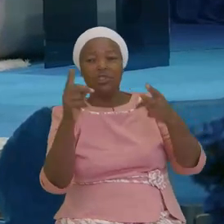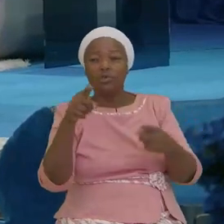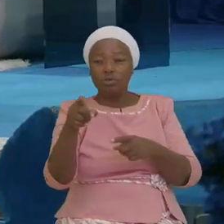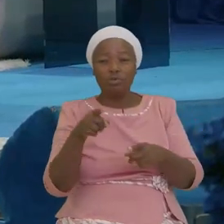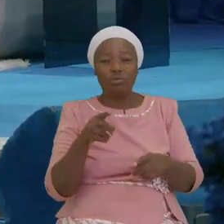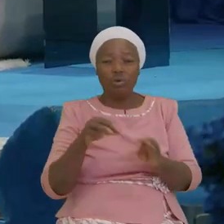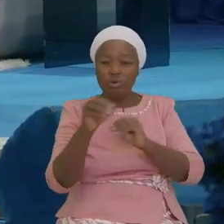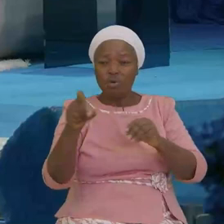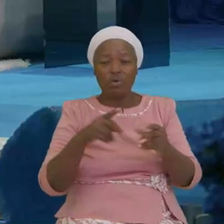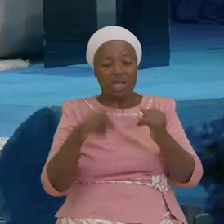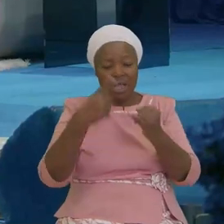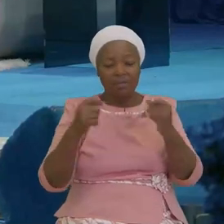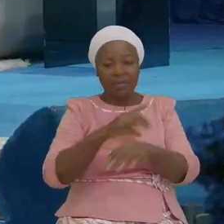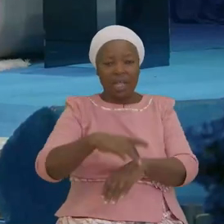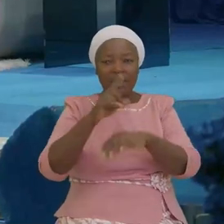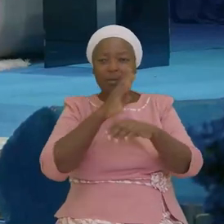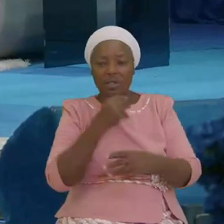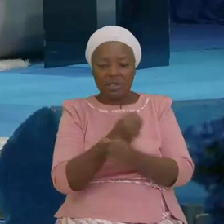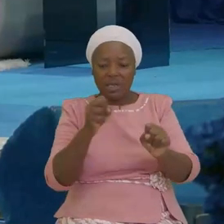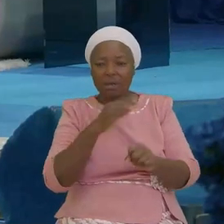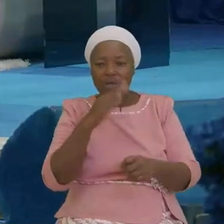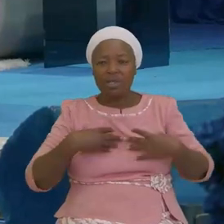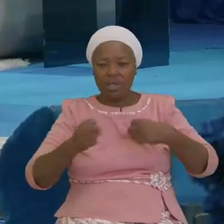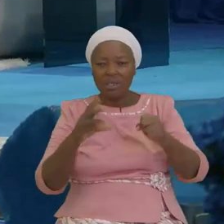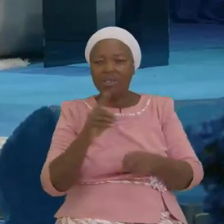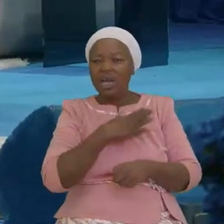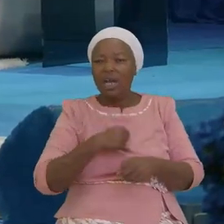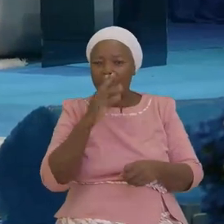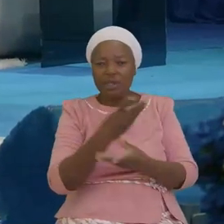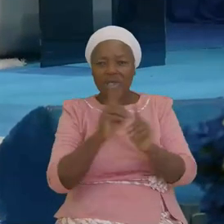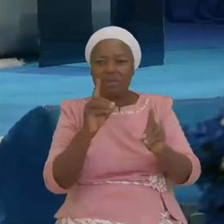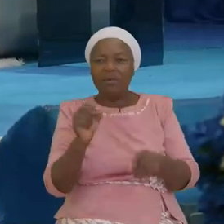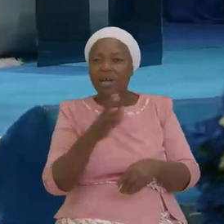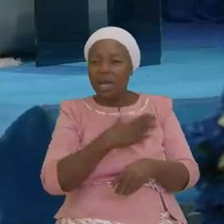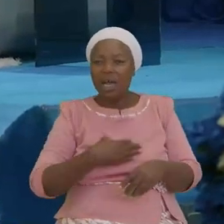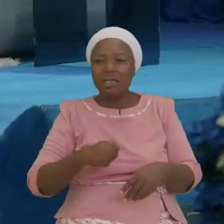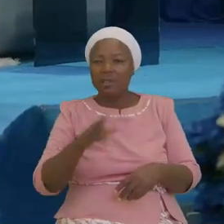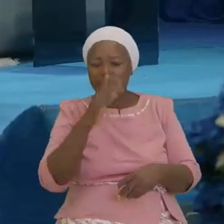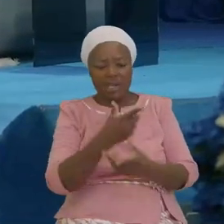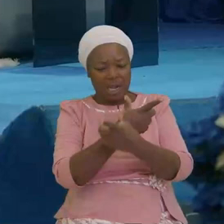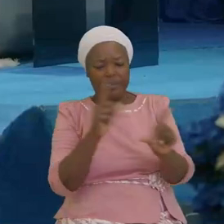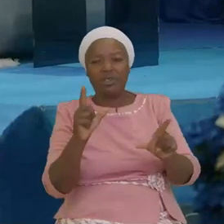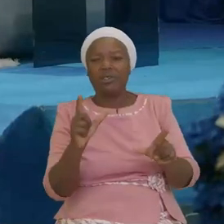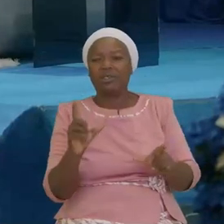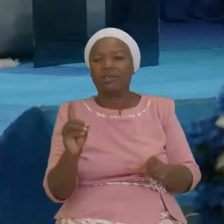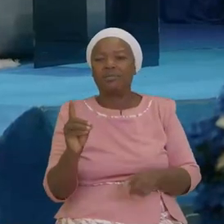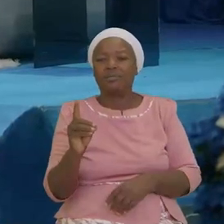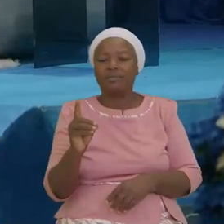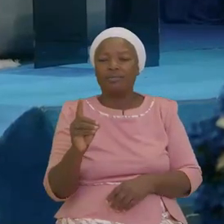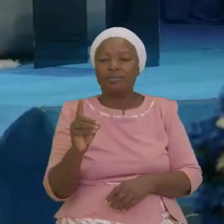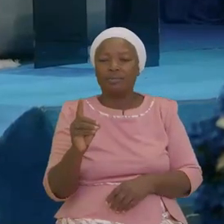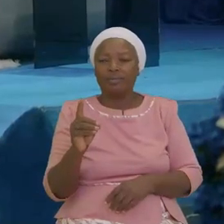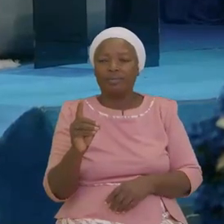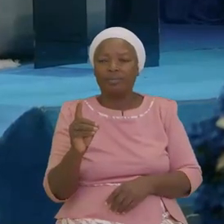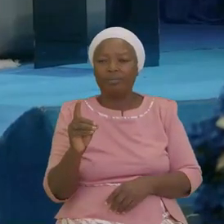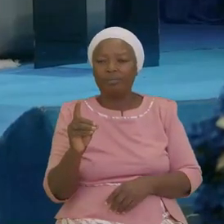Et puis il a dit, tournez-vous vers moi, et vous qui êtes aux extrémités de la terre,